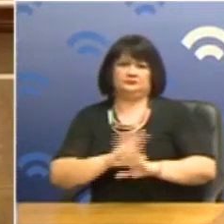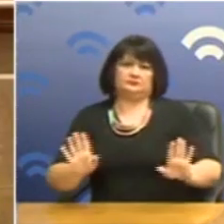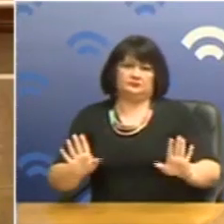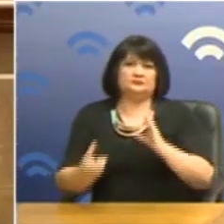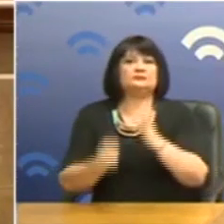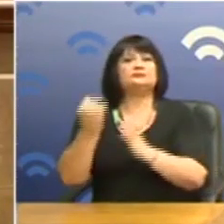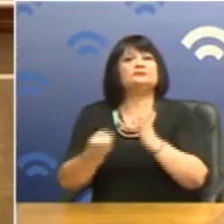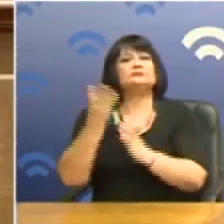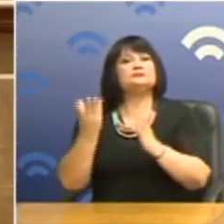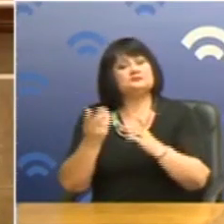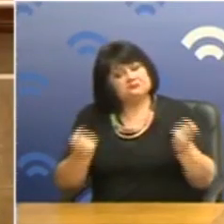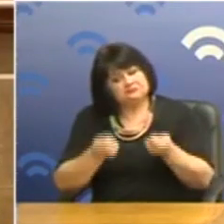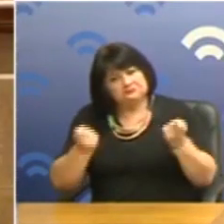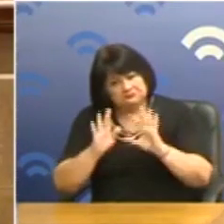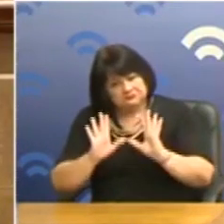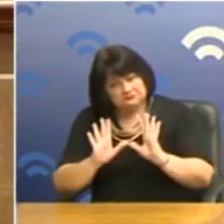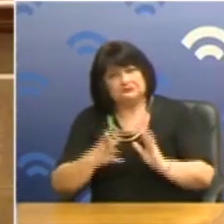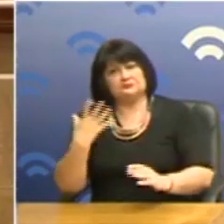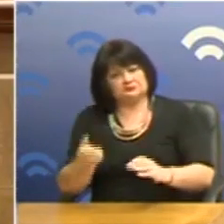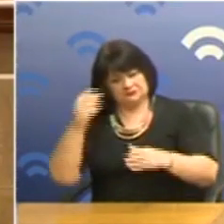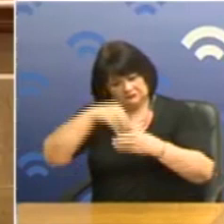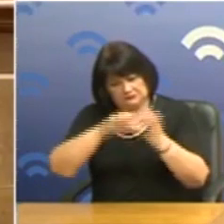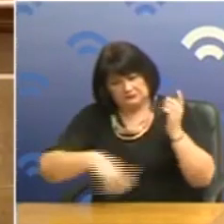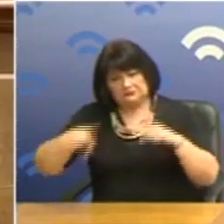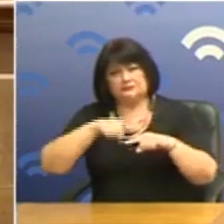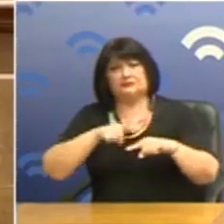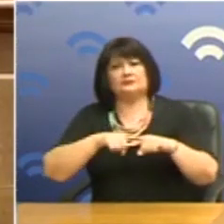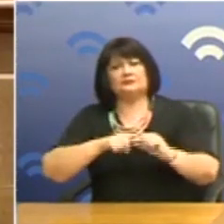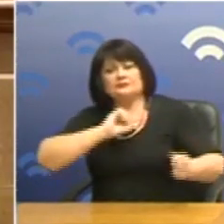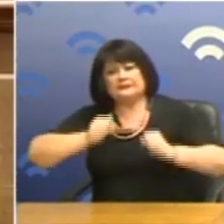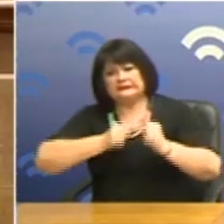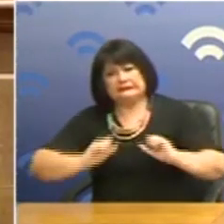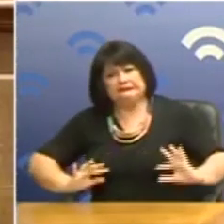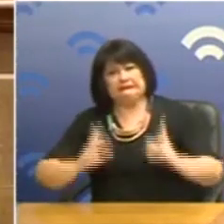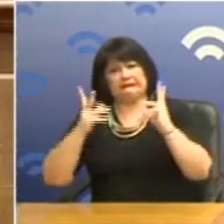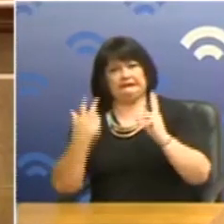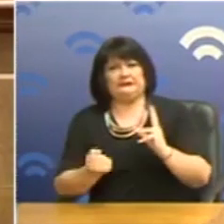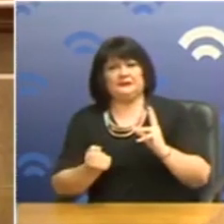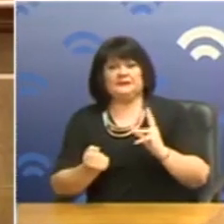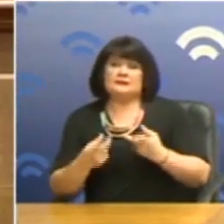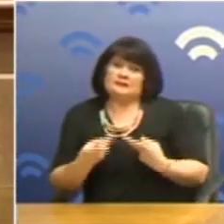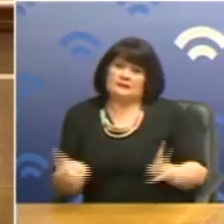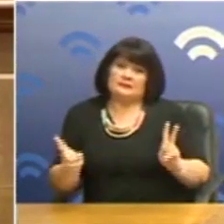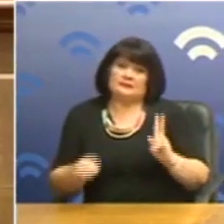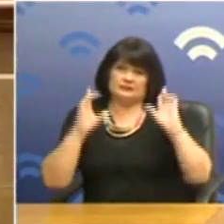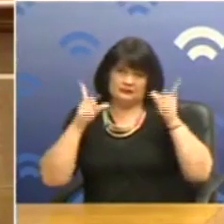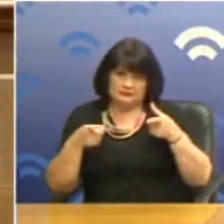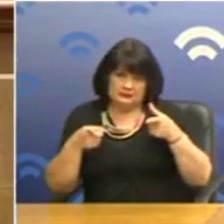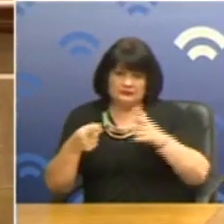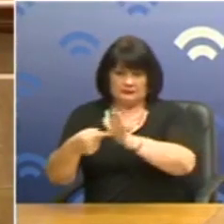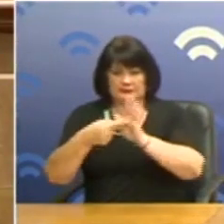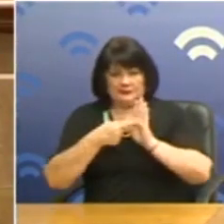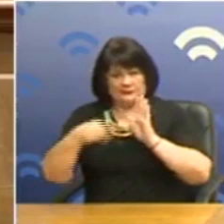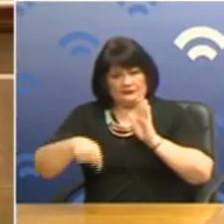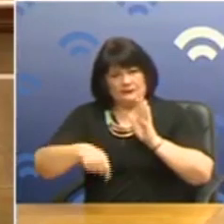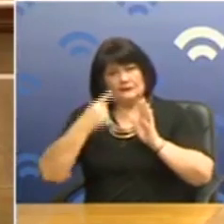ριζοσπαστικά αντανακλαστικά που υπήρχαν μέσα στο λαό μας, στο κίνημα, και επέτρεψε έτσι στη Νέα Δημοκρατία να εμφανίζεται